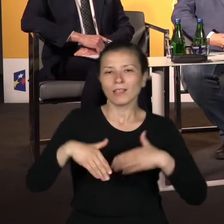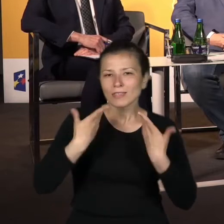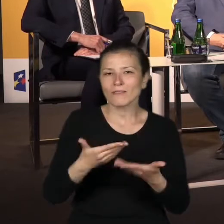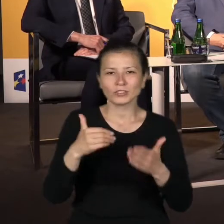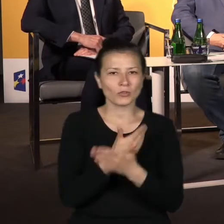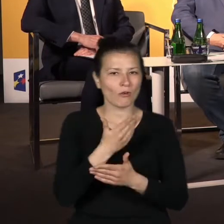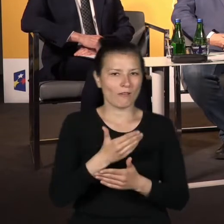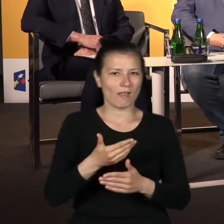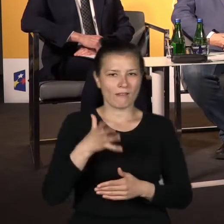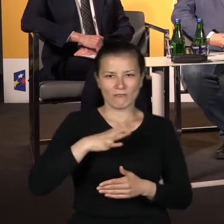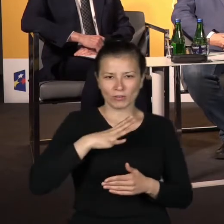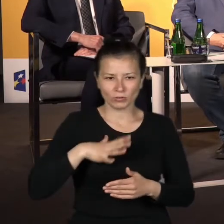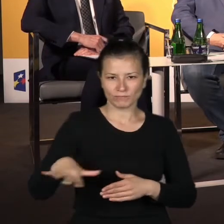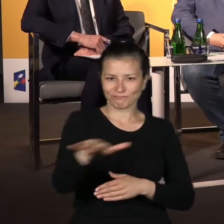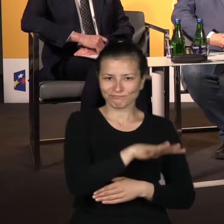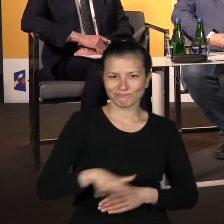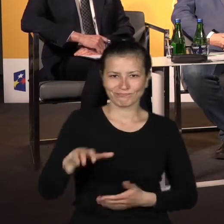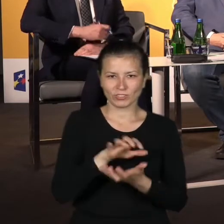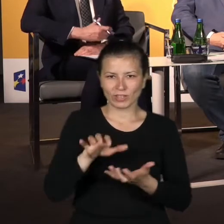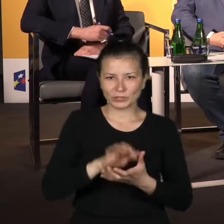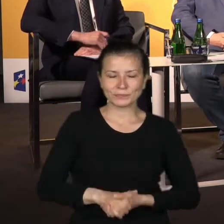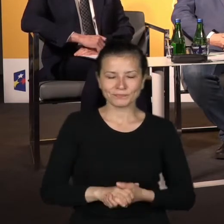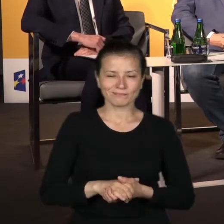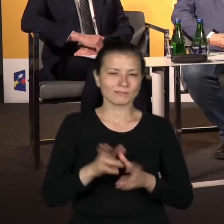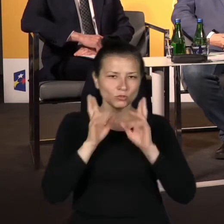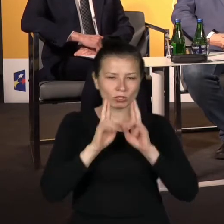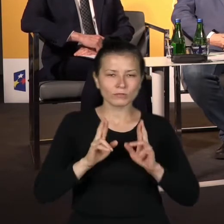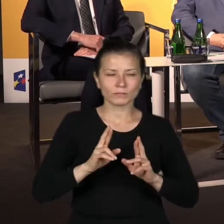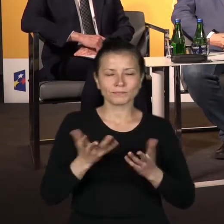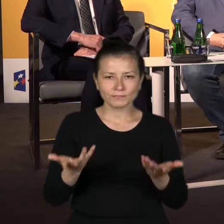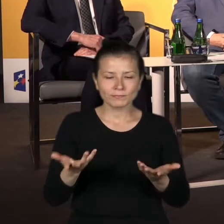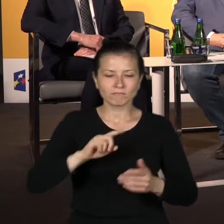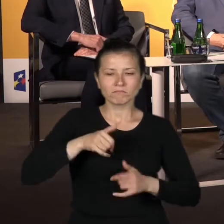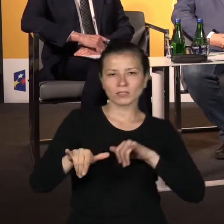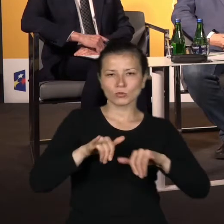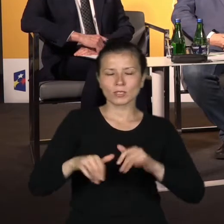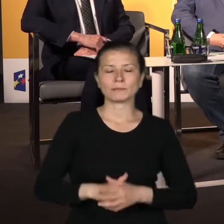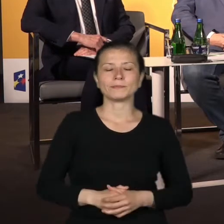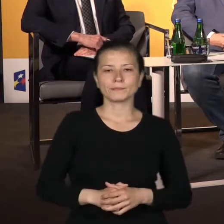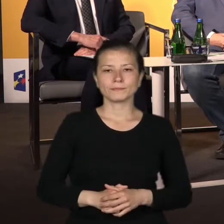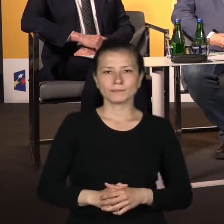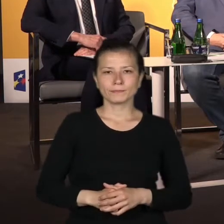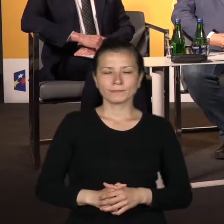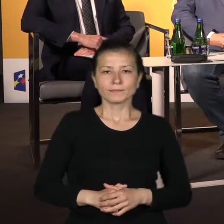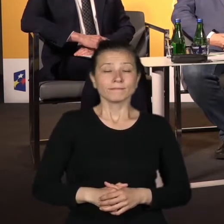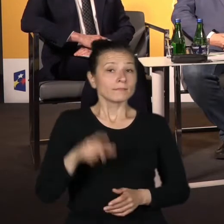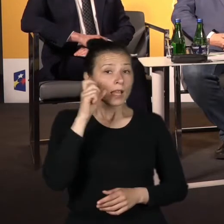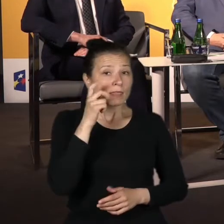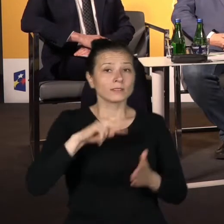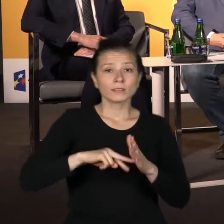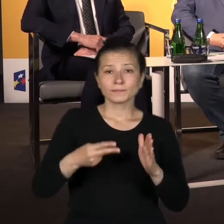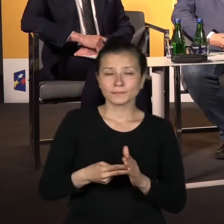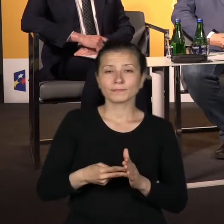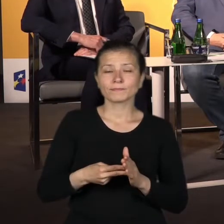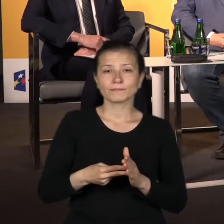wartości w tym otaczającym nas świecie, w tej rzeczywistości, którą zarządzamy. Inteligencja